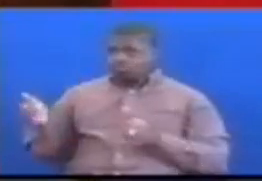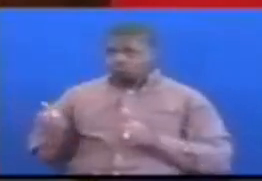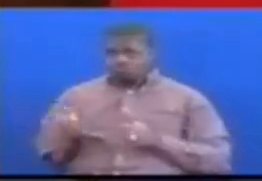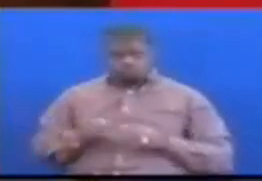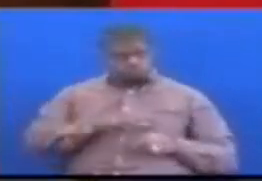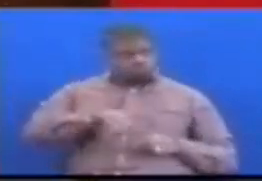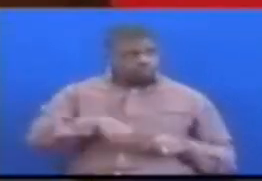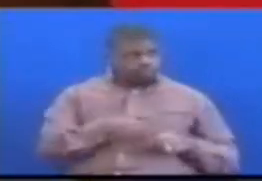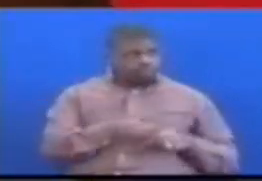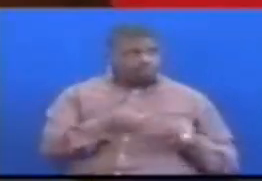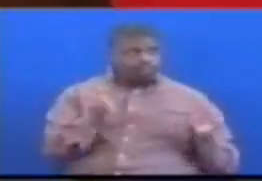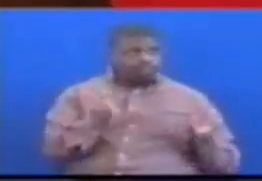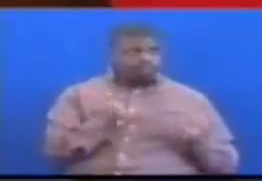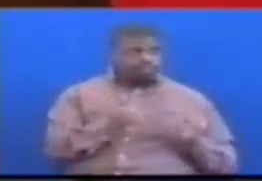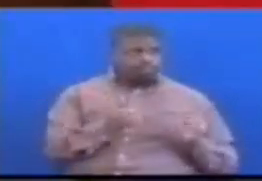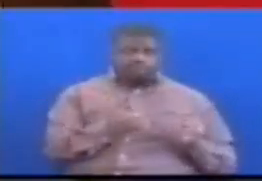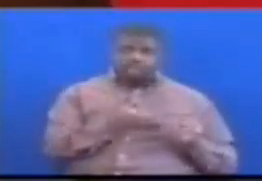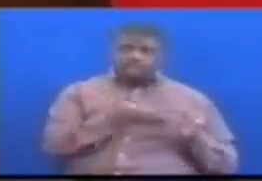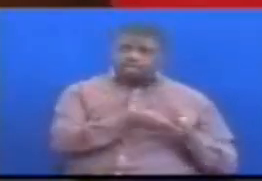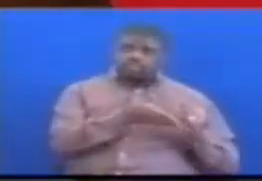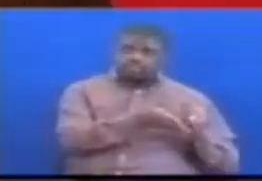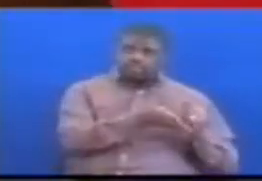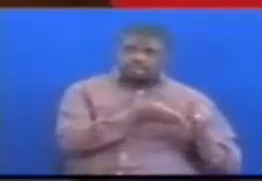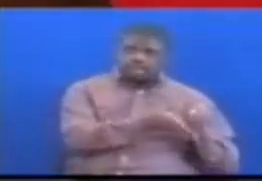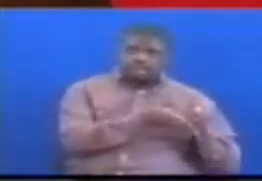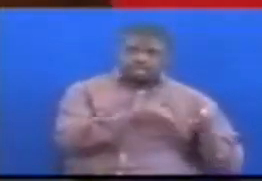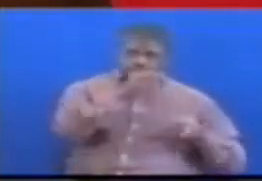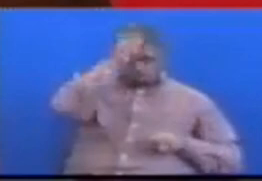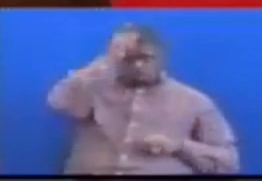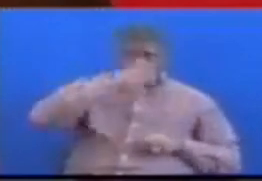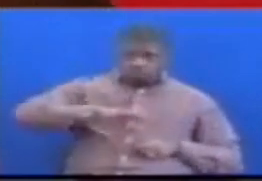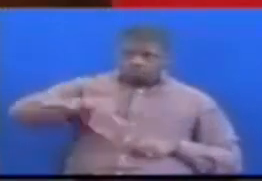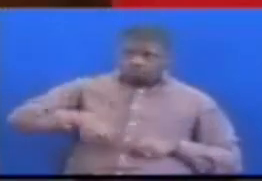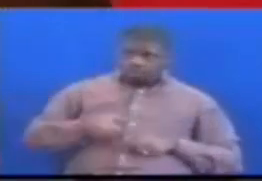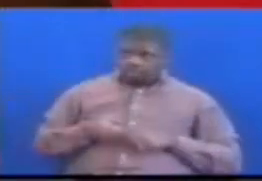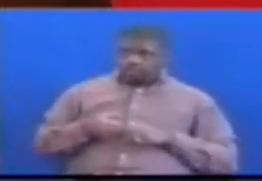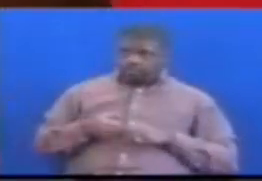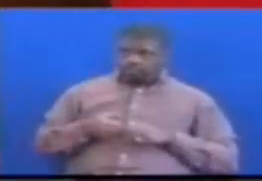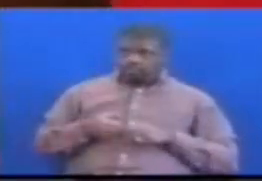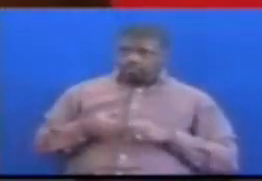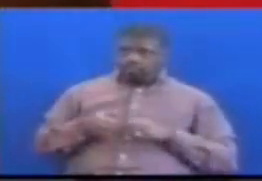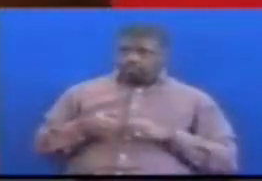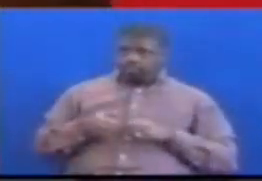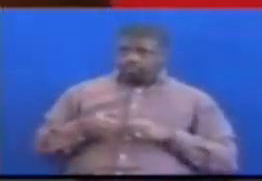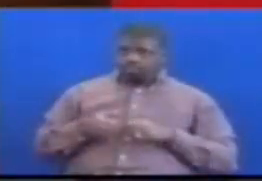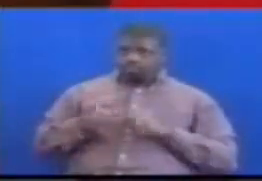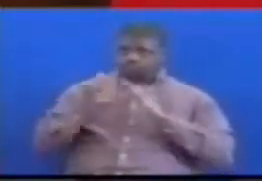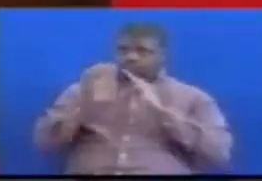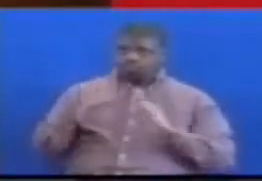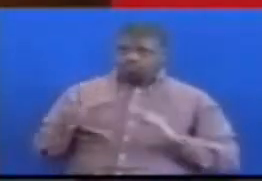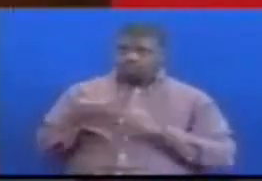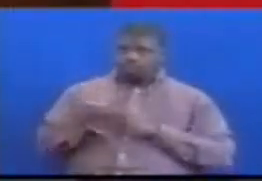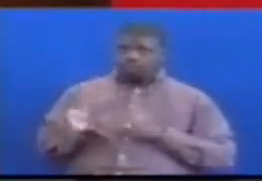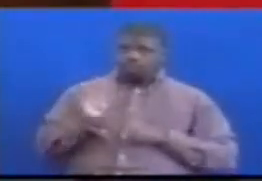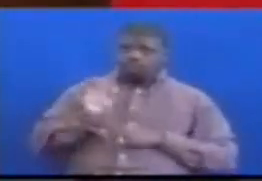kuiba mfugo akaenda kuchinjia ng'ombe wake wa wizi mlangoni kwa nyumba yake. Sio, nimeongea Kiswahili cha